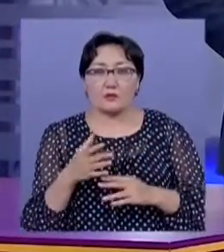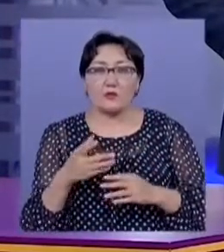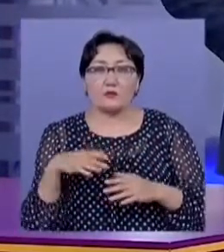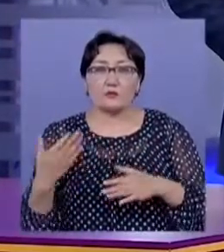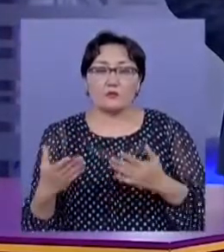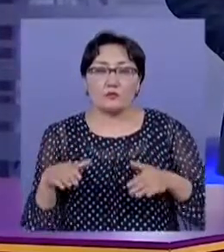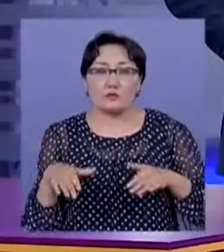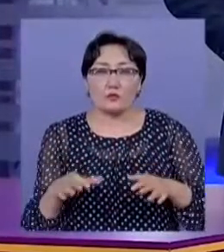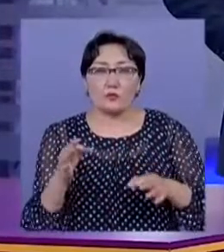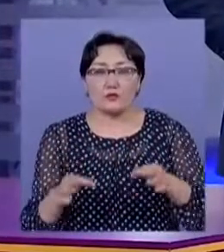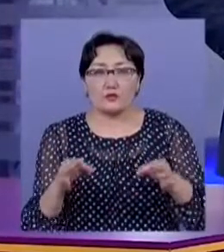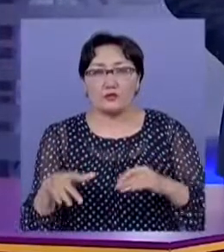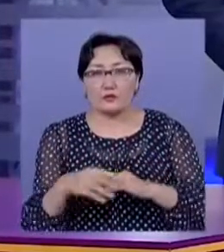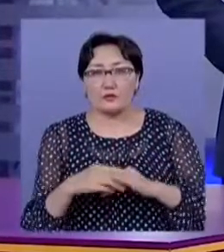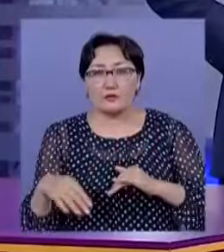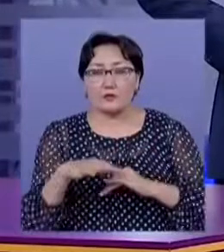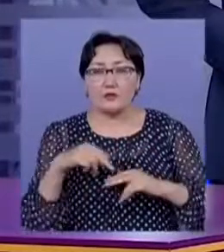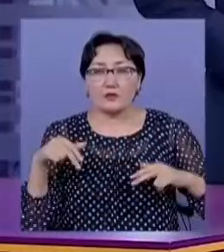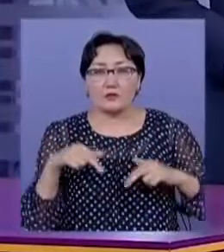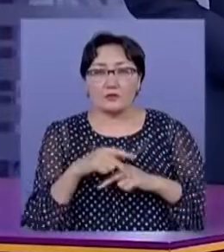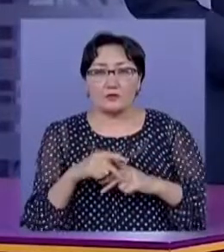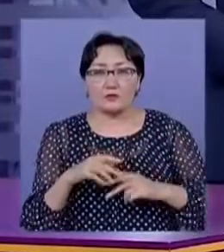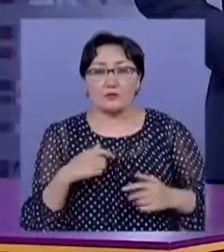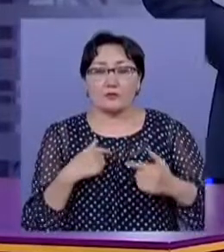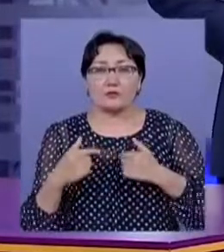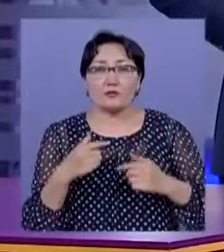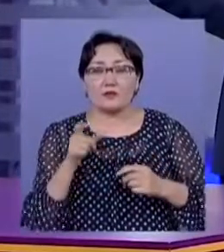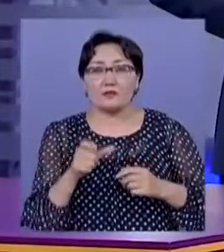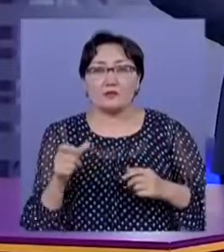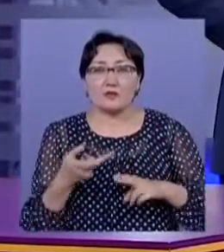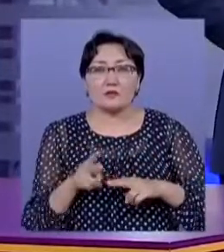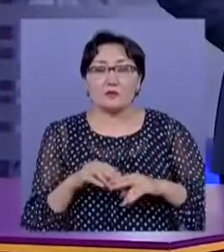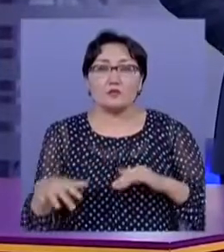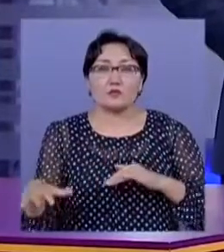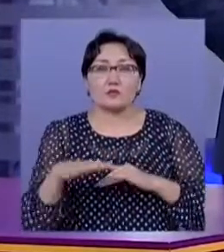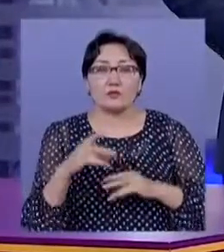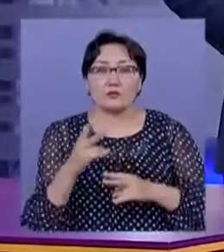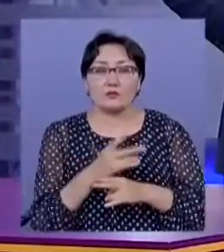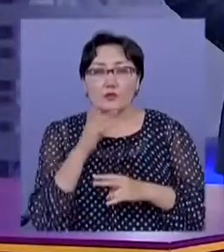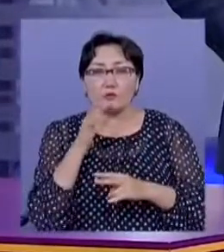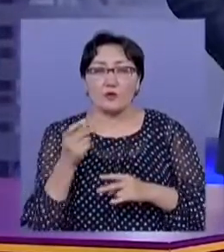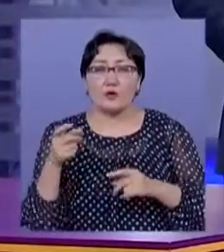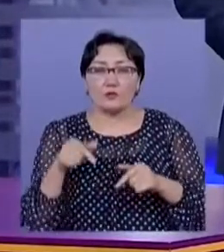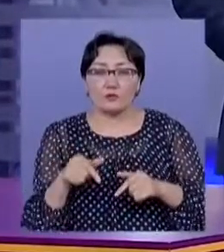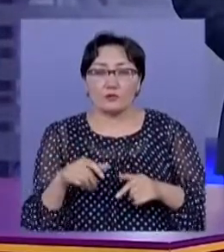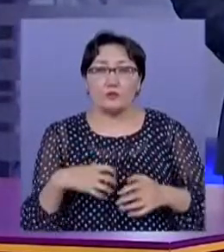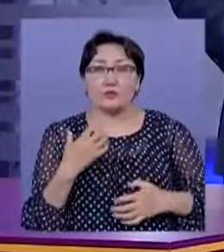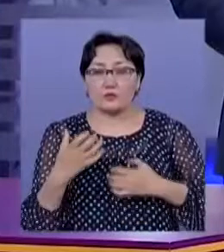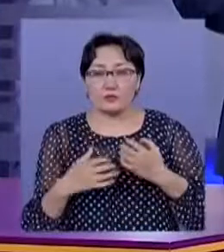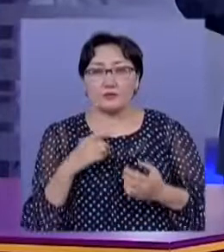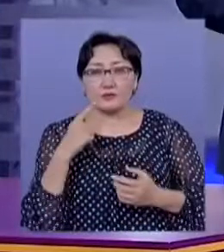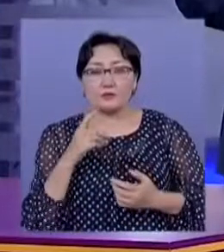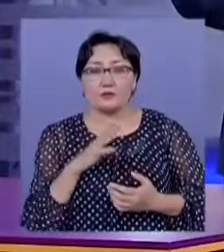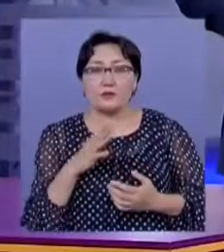қапталдағы ойық жерлер жүргіншілерді әбден әбігерге салған. Адамдар аталған аумақта түнгі уақытта мұнда келудің өзі қорқынышты